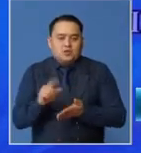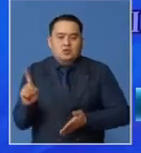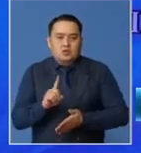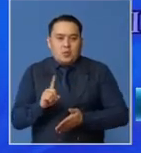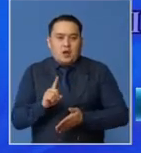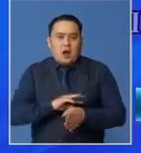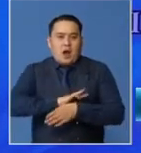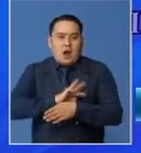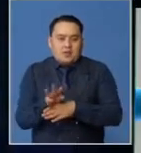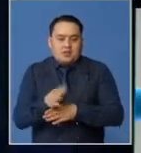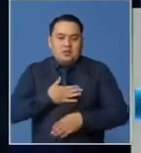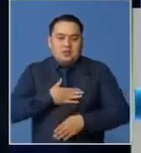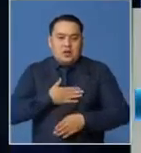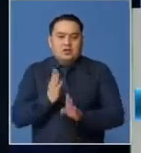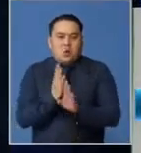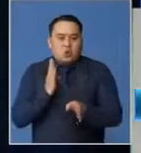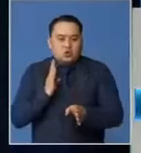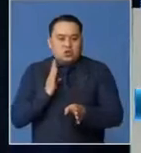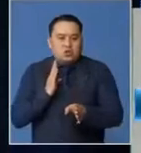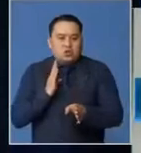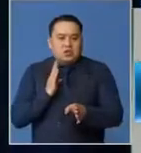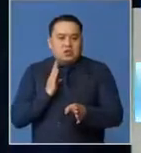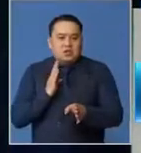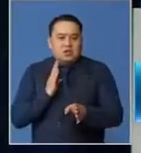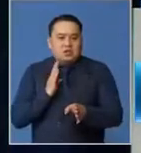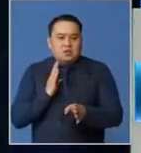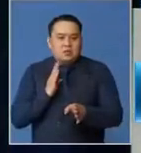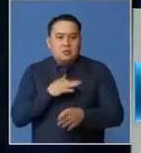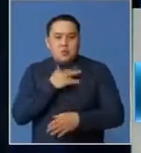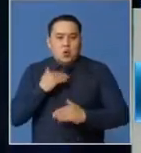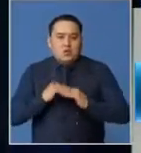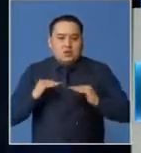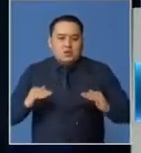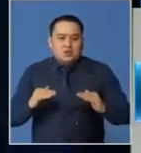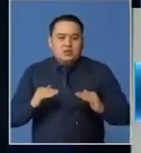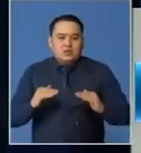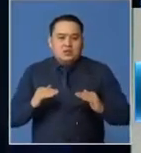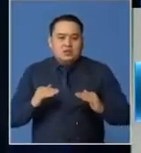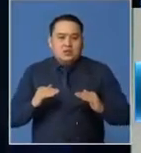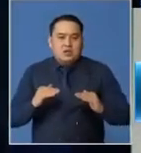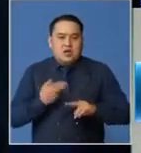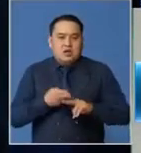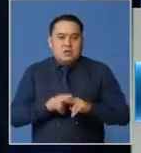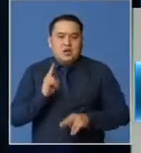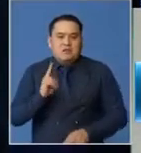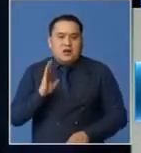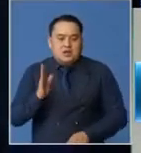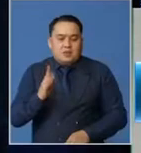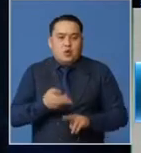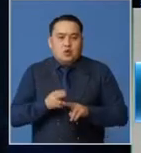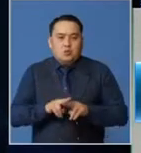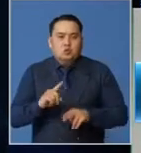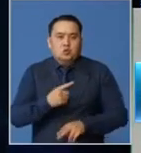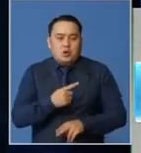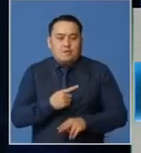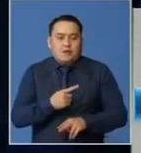чтобы обеспечивать наших очередников, и в том числе многодетных и малообеспеченных, этими квартирами. Потому что